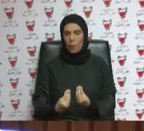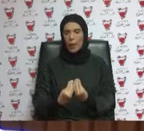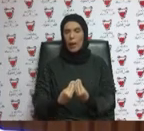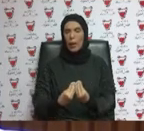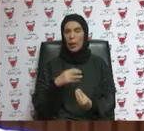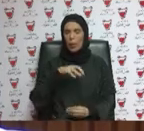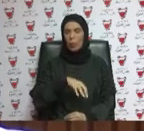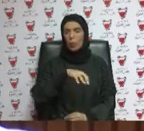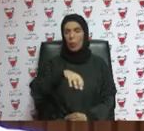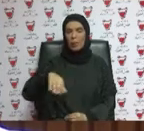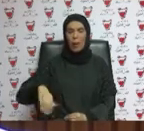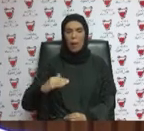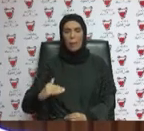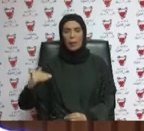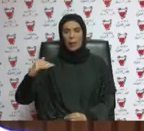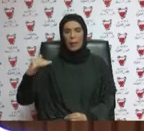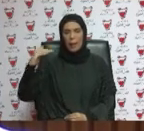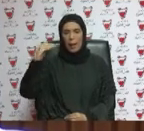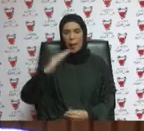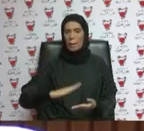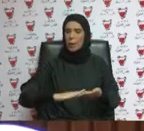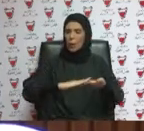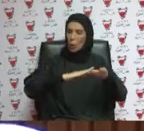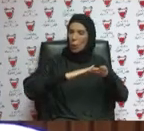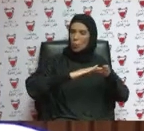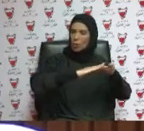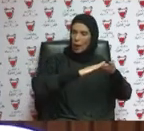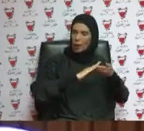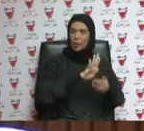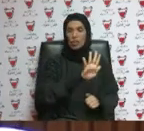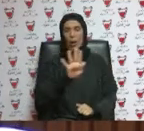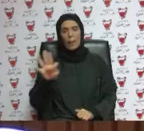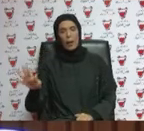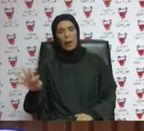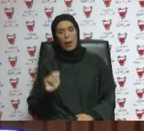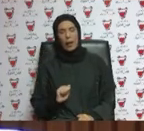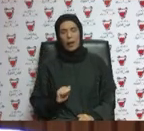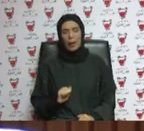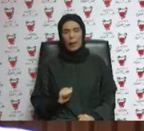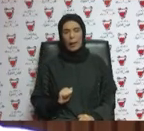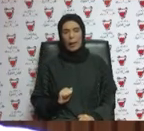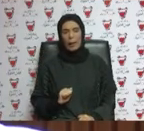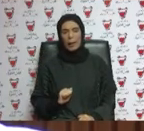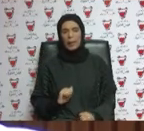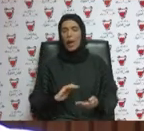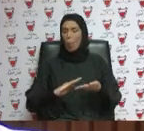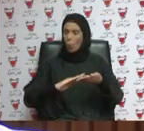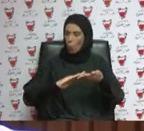الدول تقدما مساعدة في مساعدة شعبها، وأيضا في